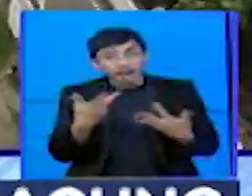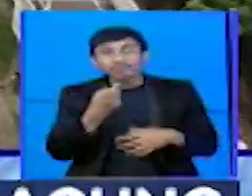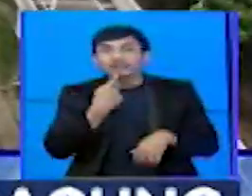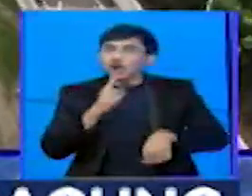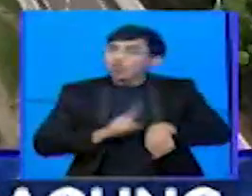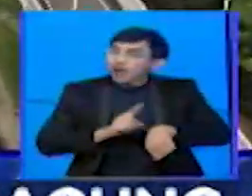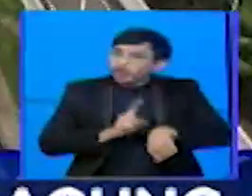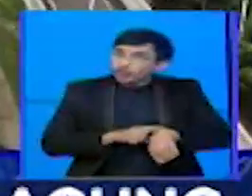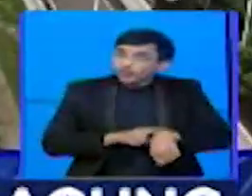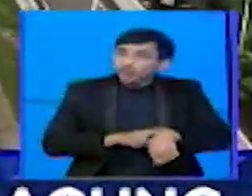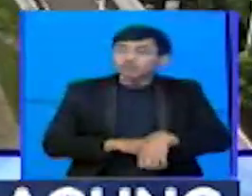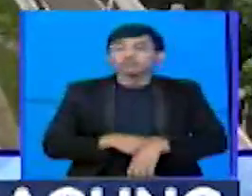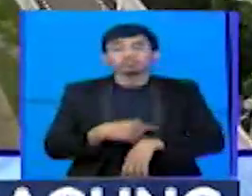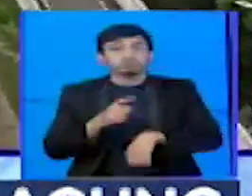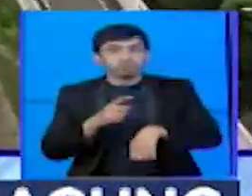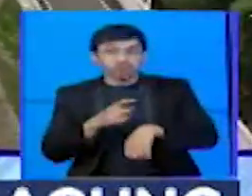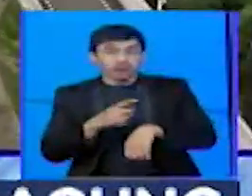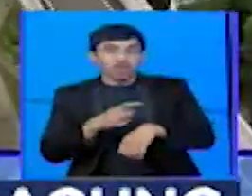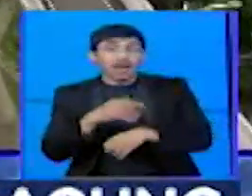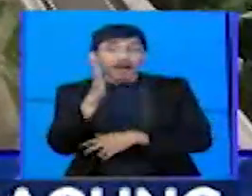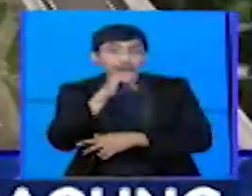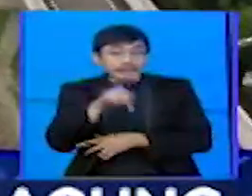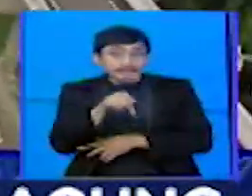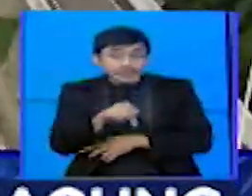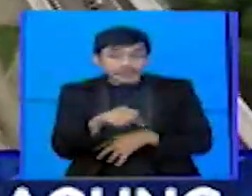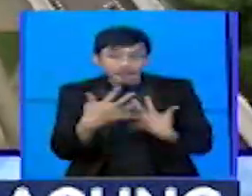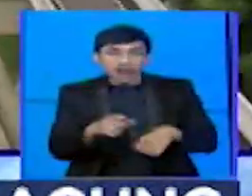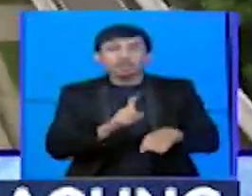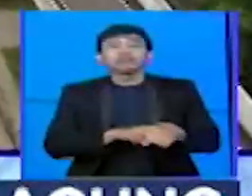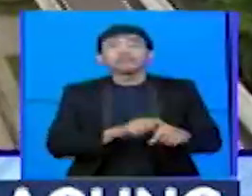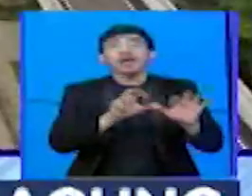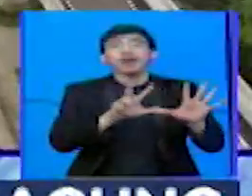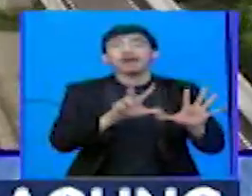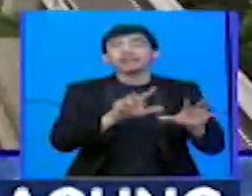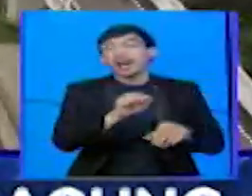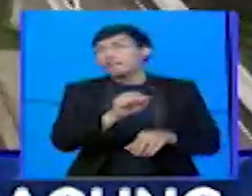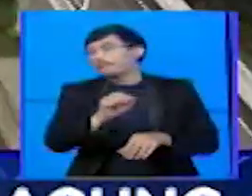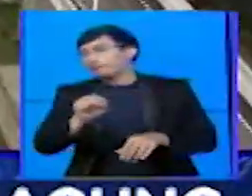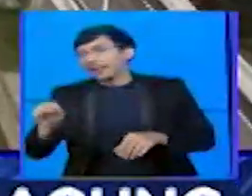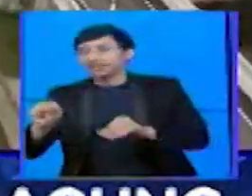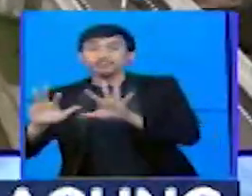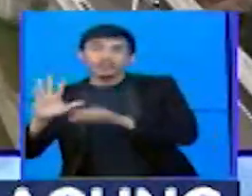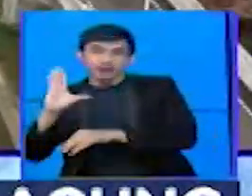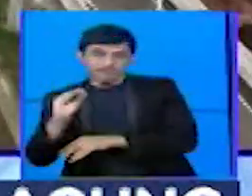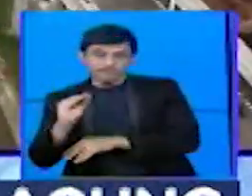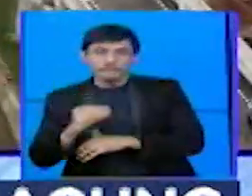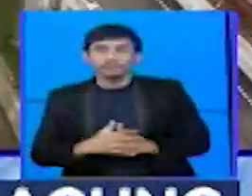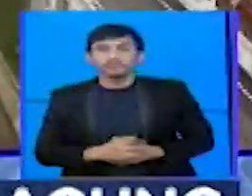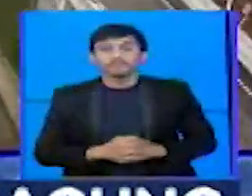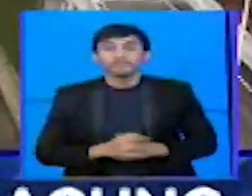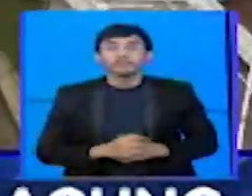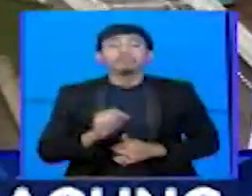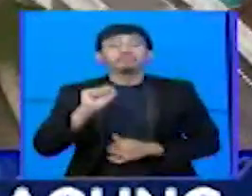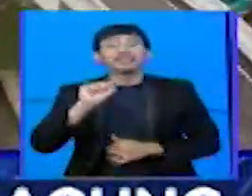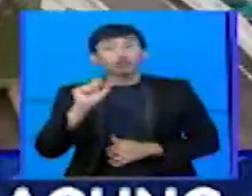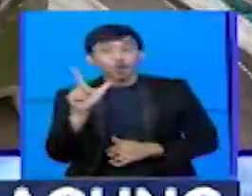ataupun jam operasional adalah khusus untuk hari ini jam operasionalnya dari pukul 8 pagi hingga dengan sembilan malam sementara esok satu Februari